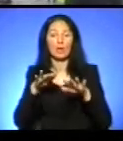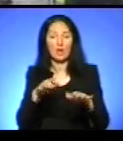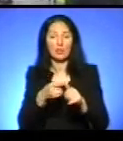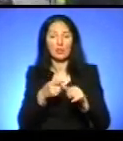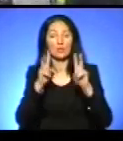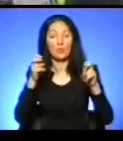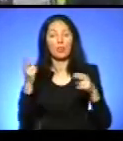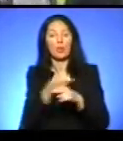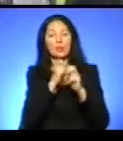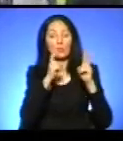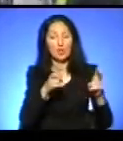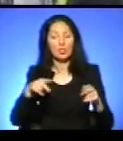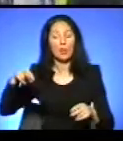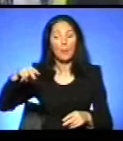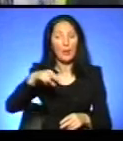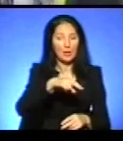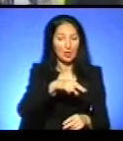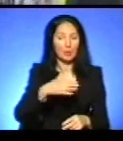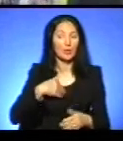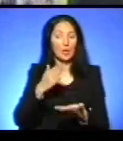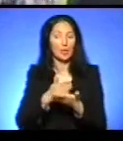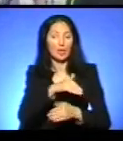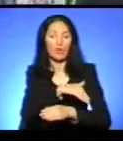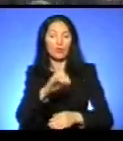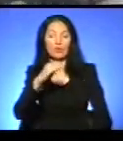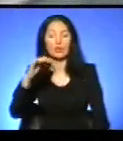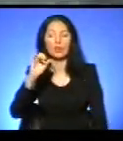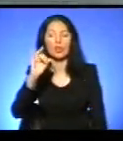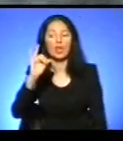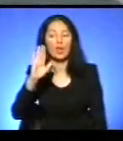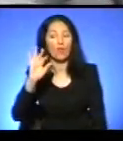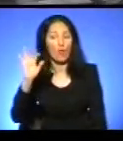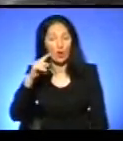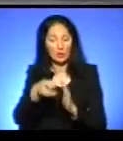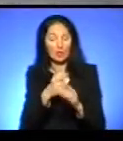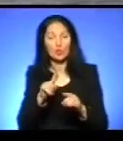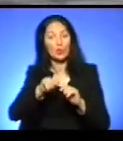Жива. Дізнаємось, що порушують правила дорожнього руху тернополяни.